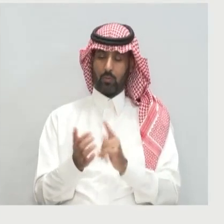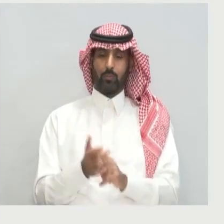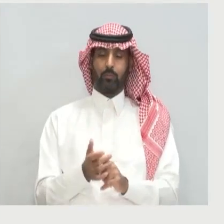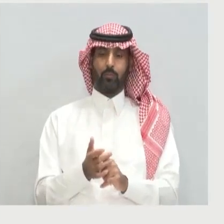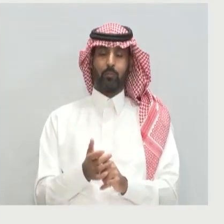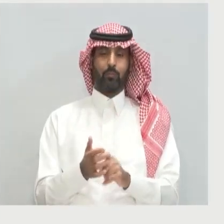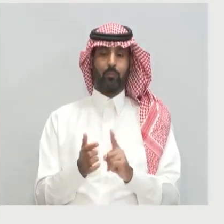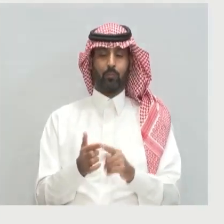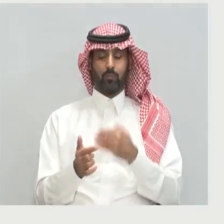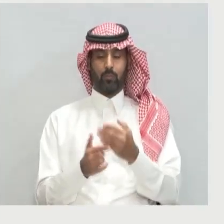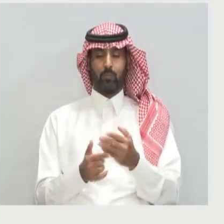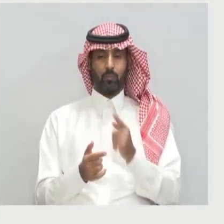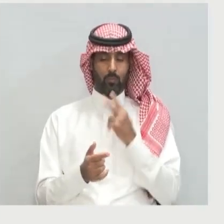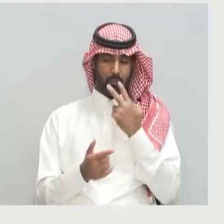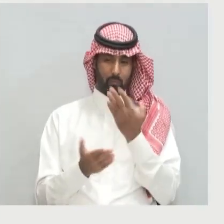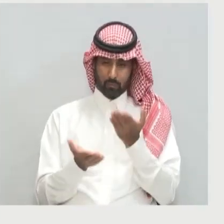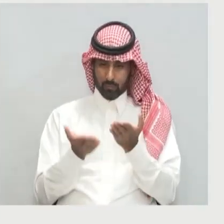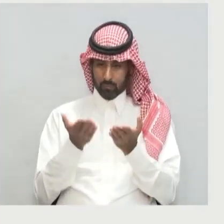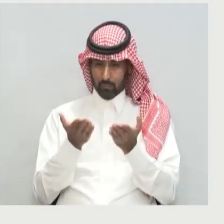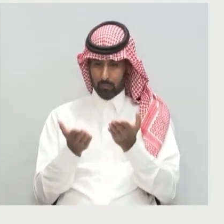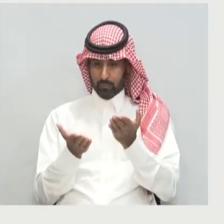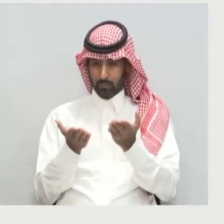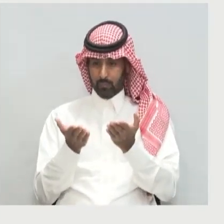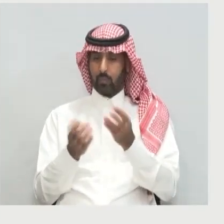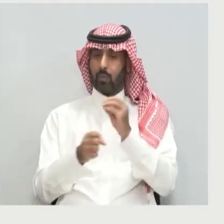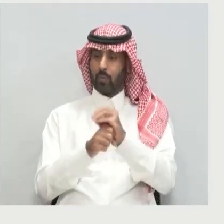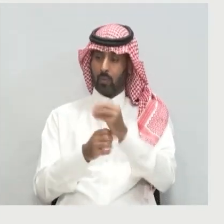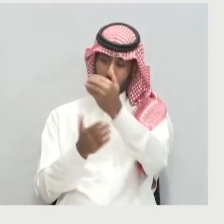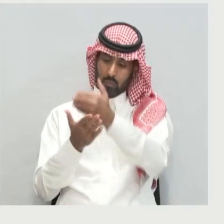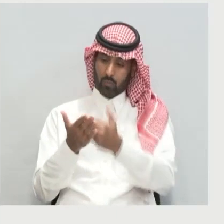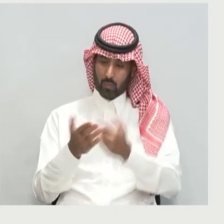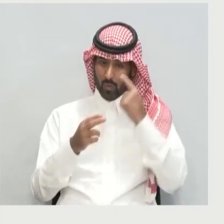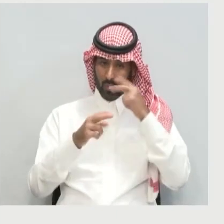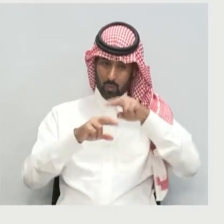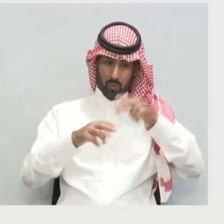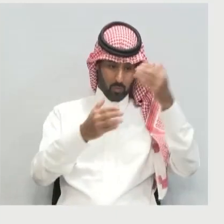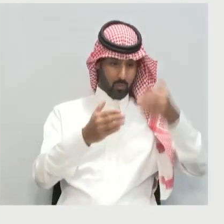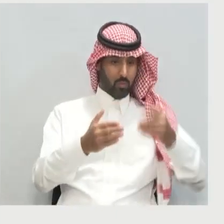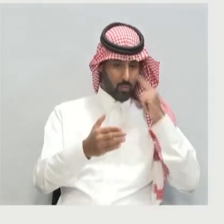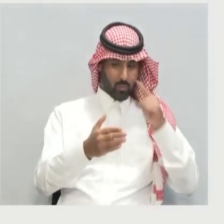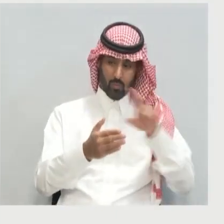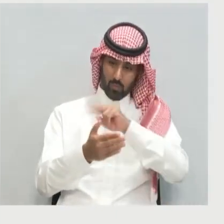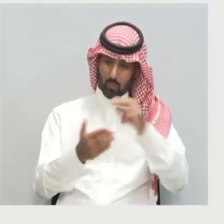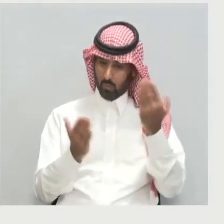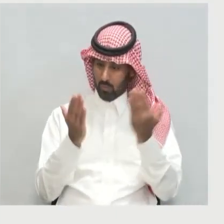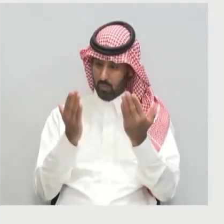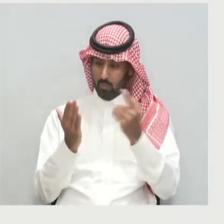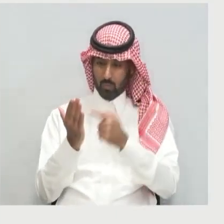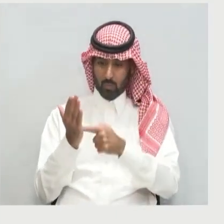عندنا بعدها مقارنه المعلومات من مصادر معلومات اخرى على شبكه الانترنت